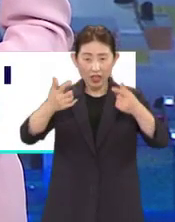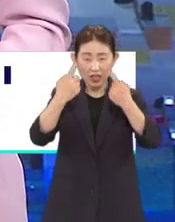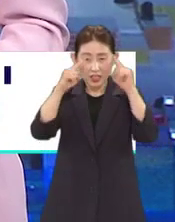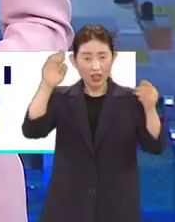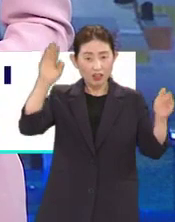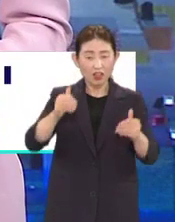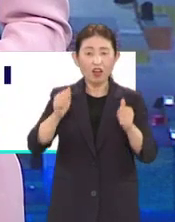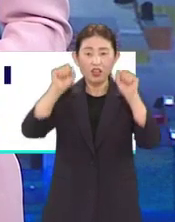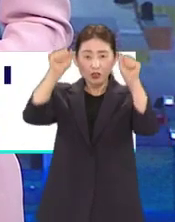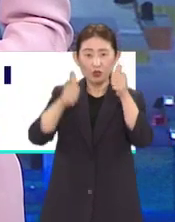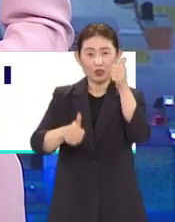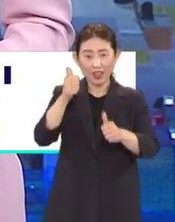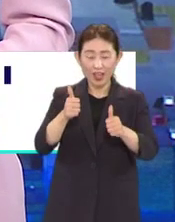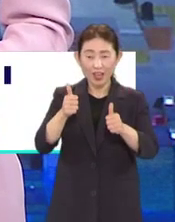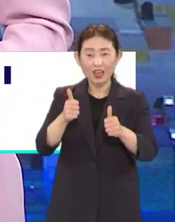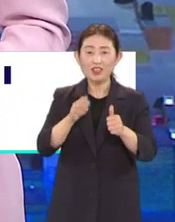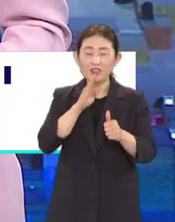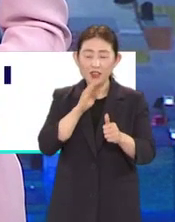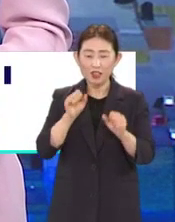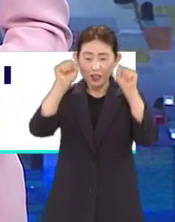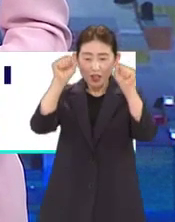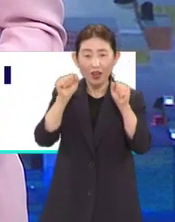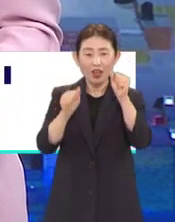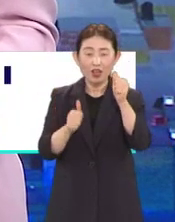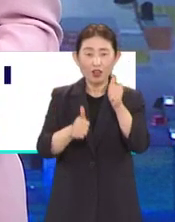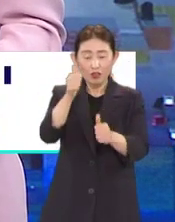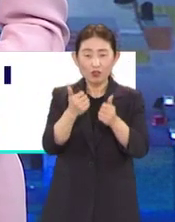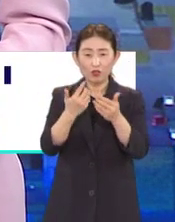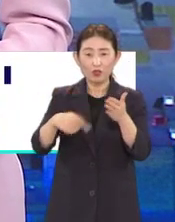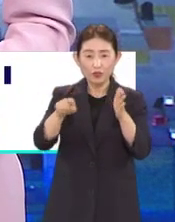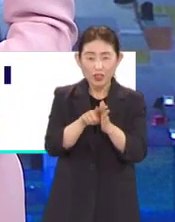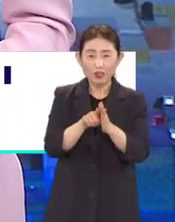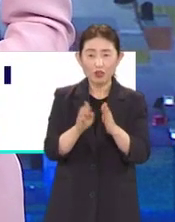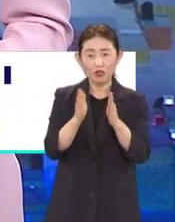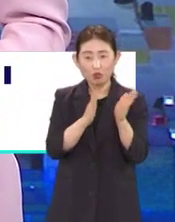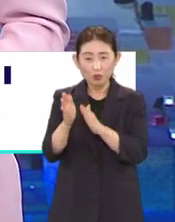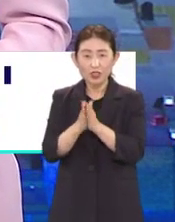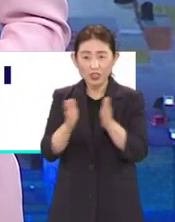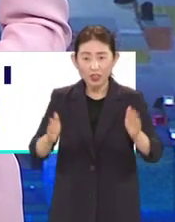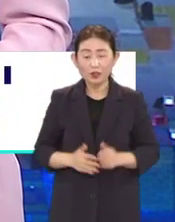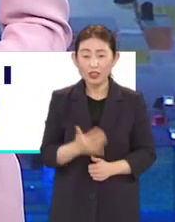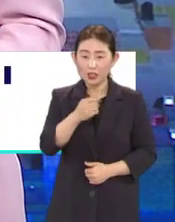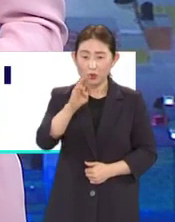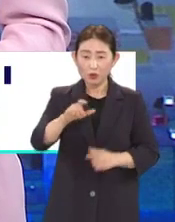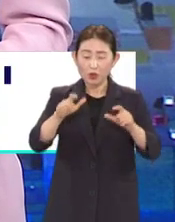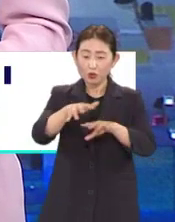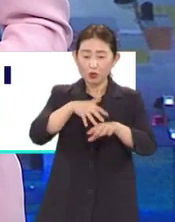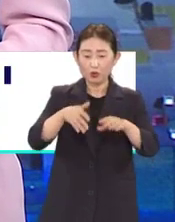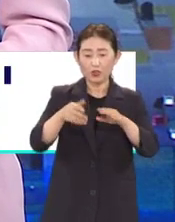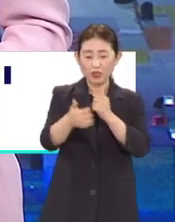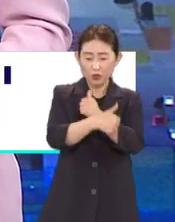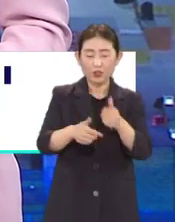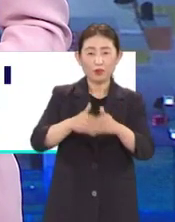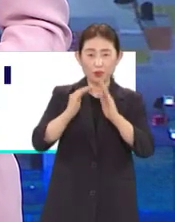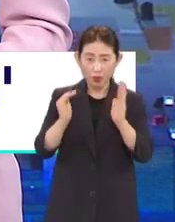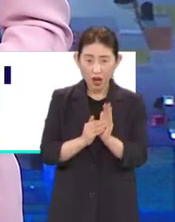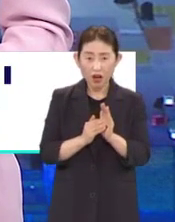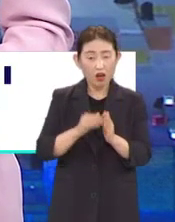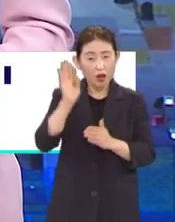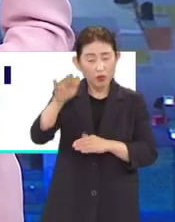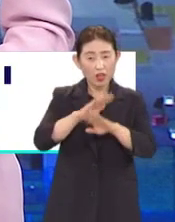경기대회가 마침내 대회 준비에 시동을 걸었습니다 세종에서 조직위원회가 출범했는데 대회와 관련해